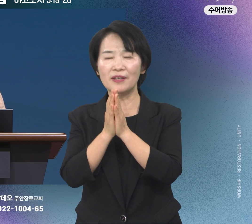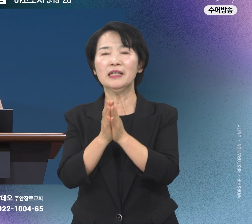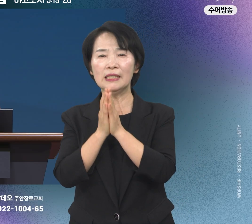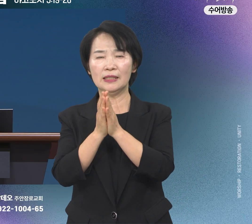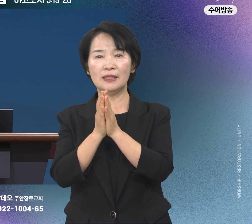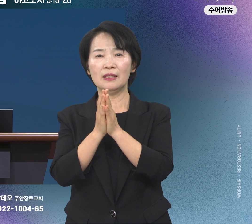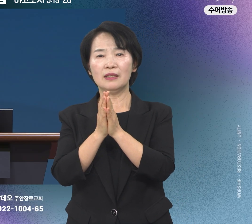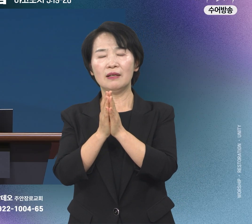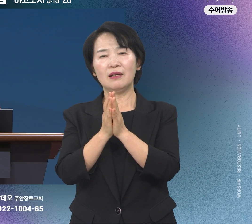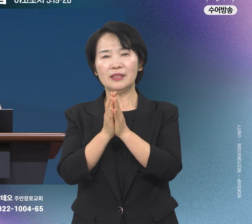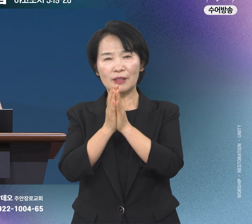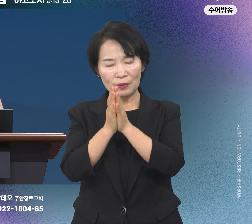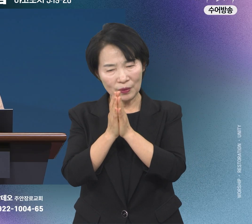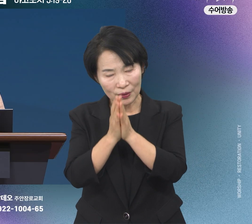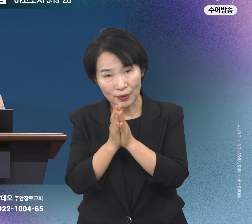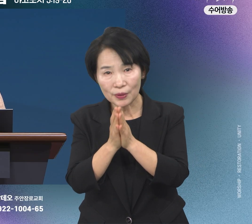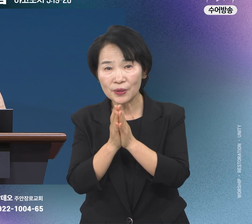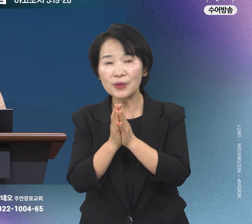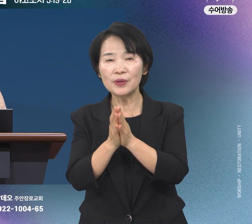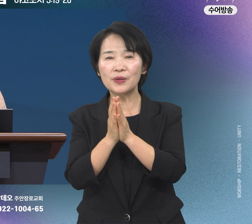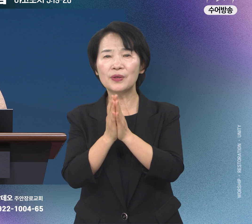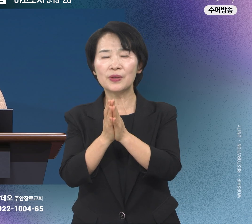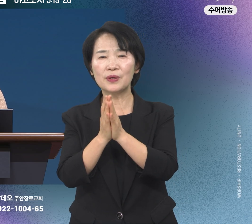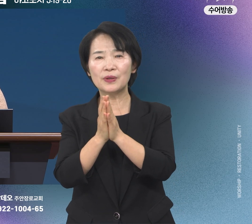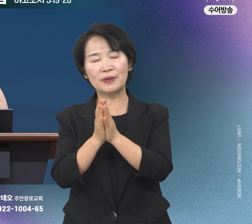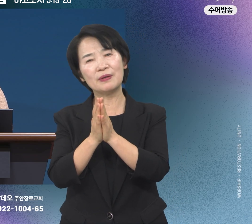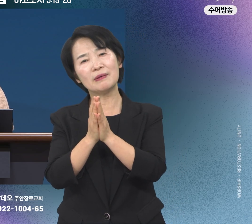많은 시간이 흐르고 나서 그때처럼 그